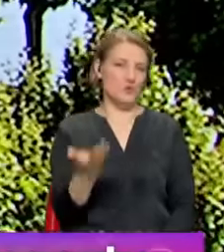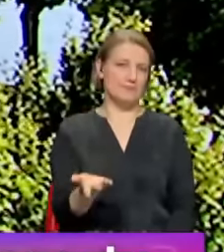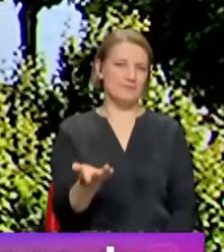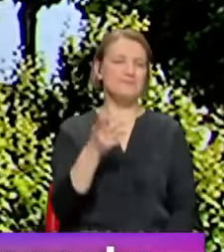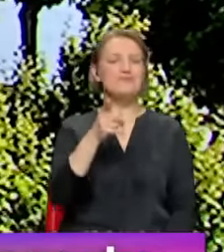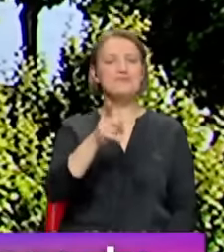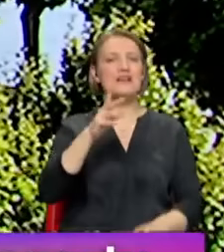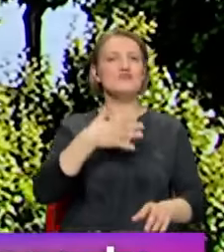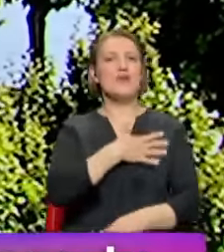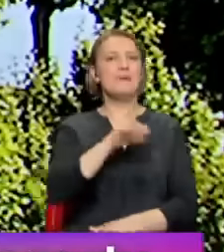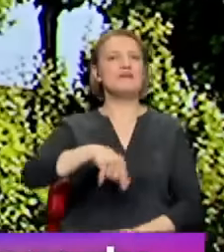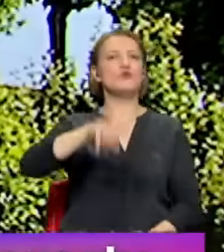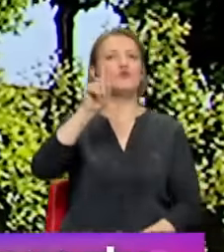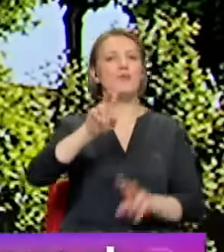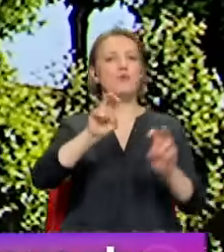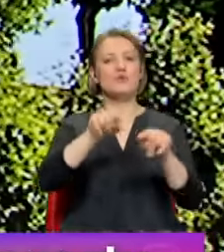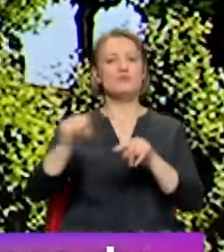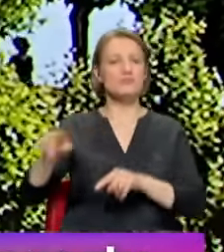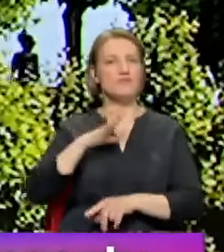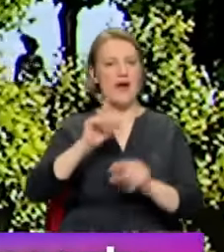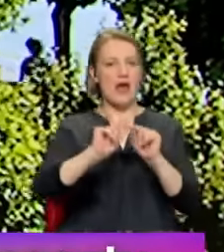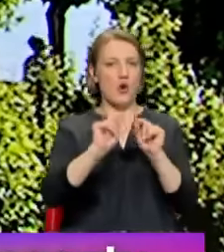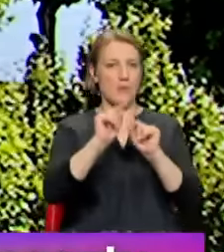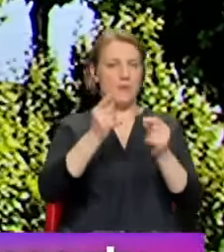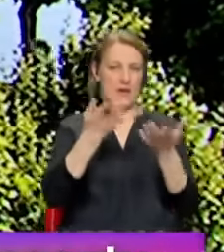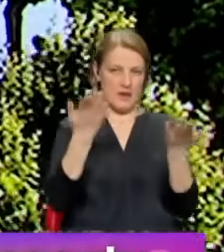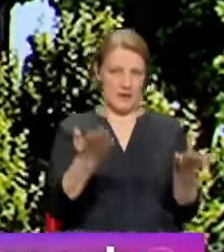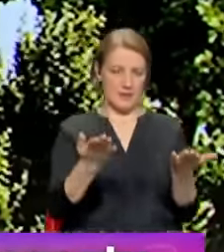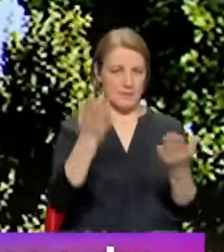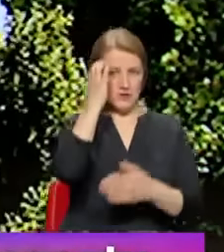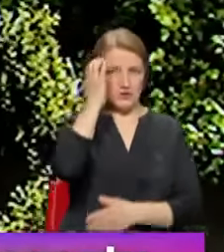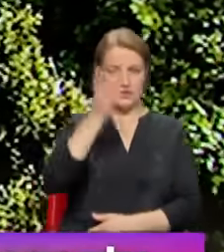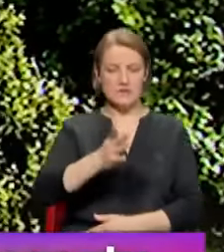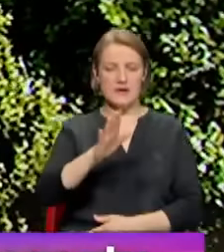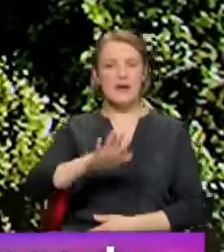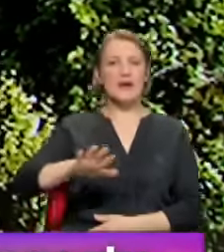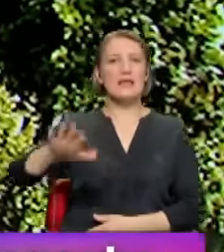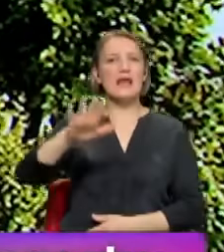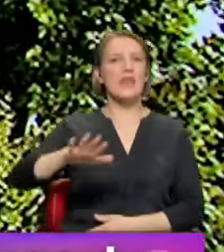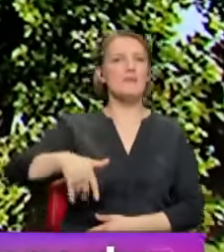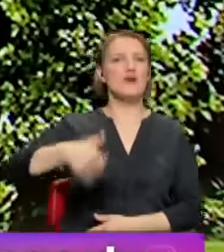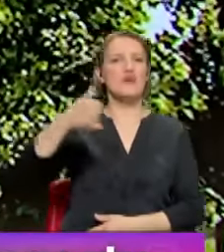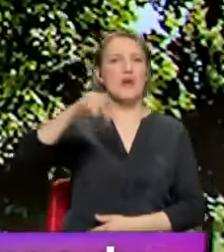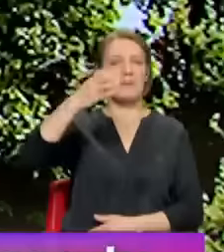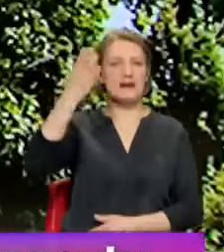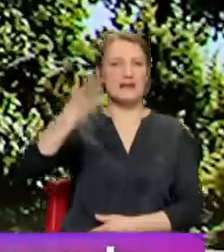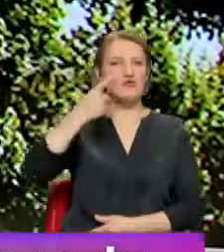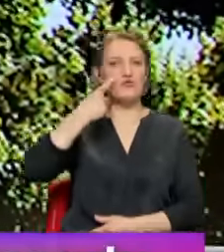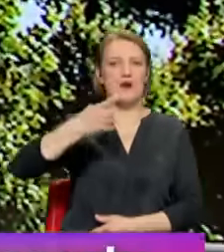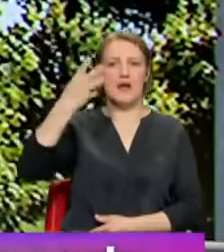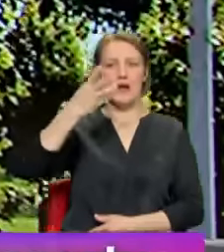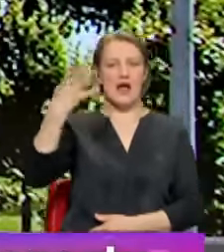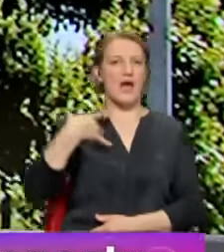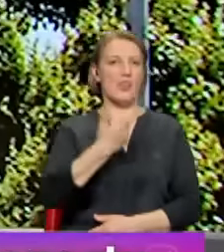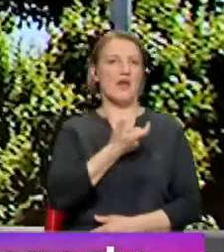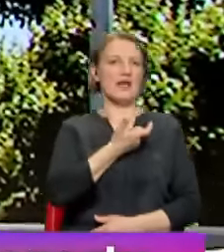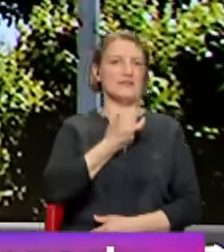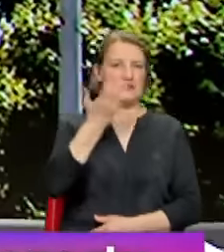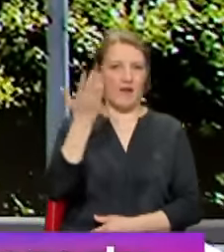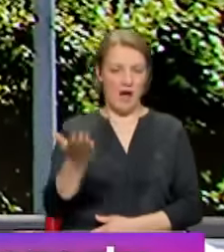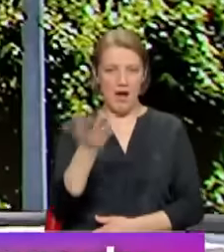Yani CHP'nin bir gündemi var. Ekonomi ağırlıklı. AK Parti Genel Başkanı Cumhurbaşkanı Erdoğan'ın bir gündemi var. Yeni anayasa ağırlıklı.